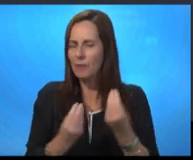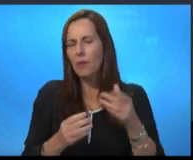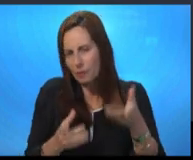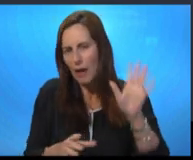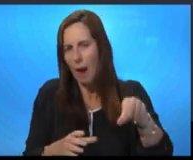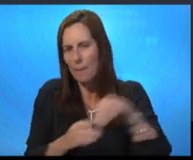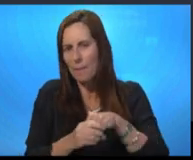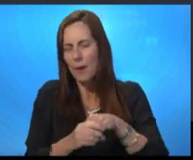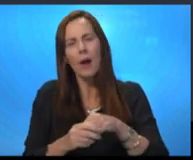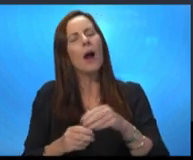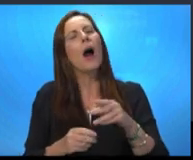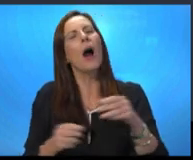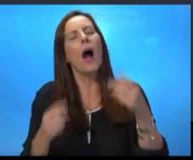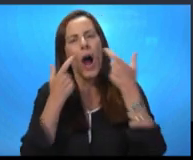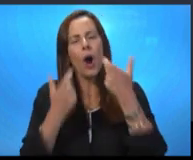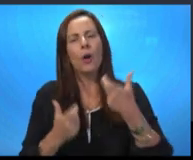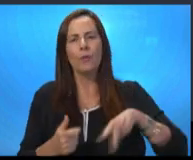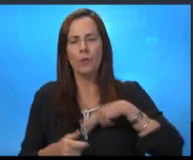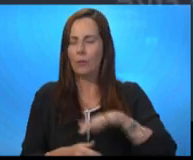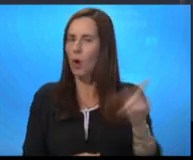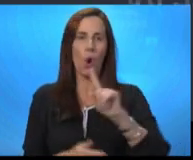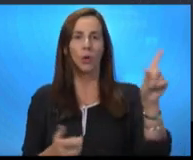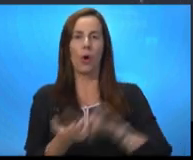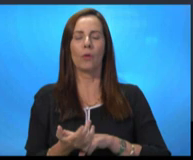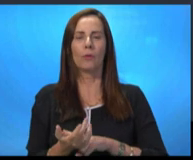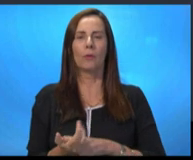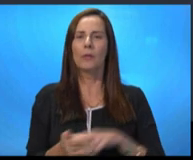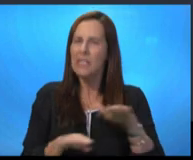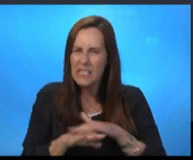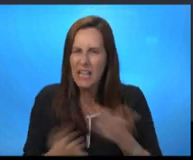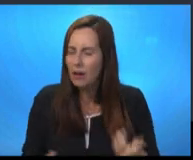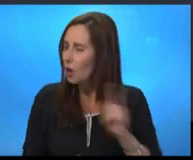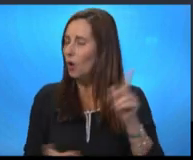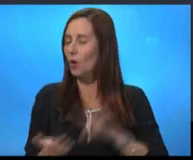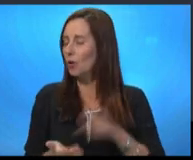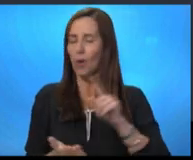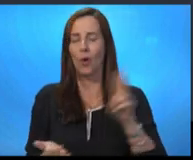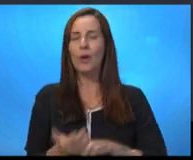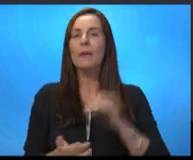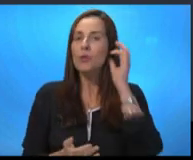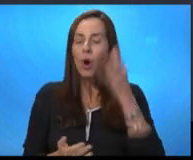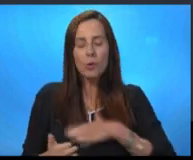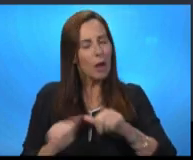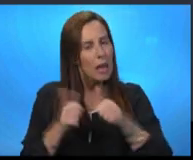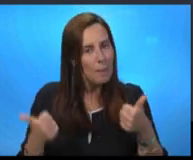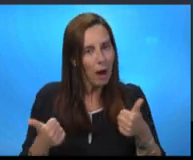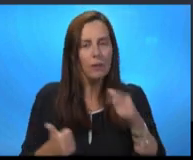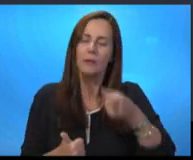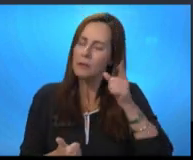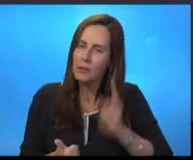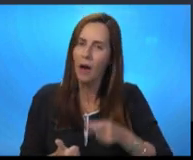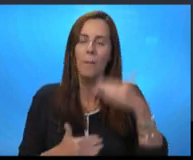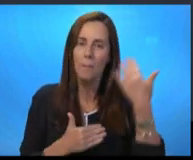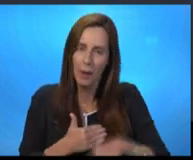את סוגיית המשמורת על הילדים. לא, לא נכון. סליחה? לא נכון, לא נכון. אם אישה רוצה להיפרד ממך, אתה צריך בסופו של